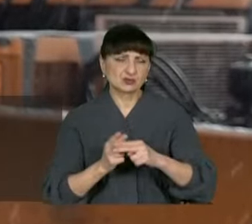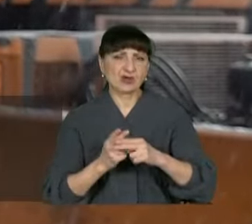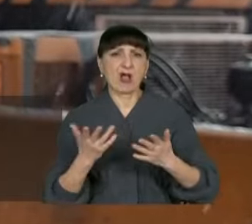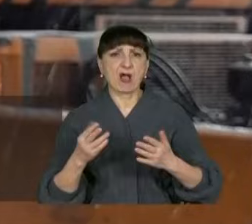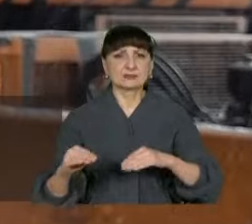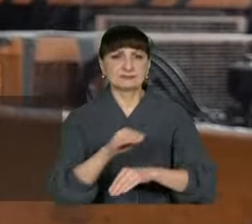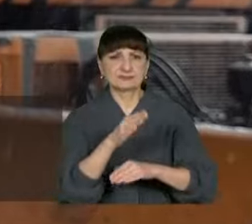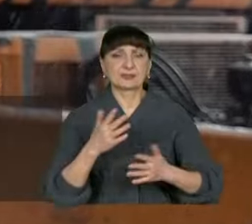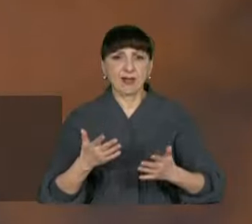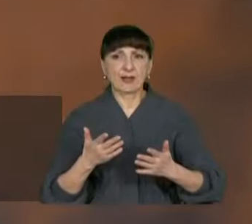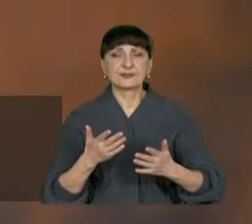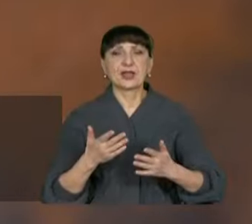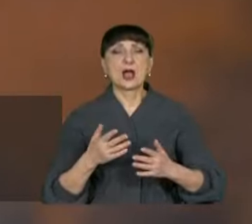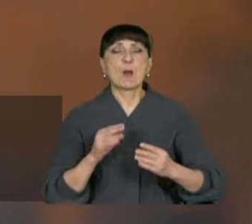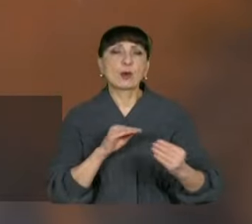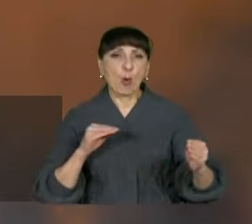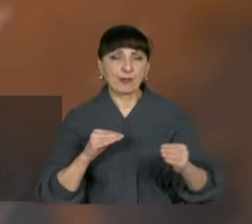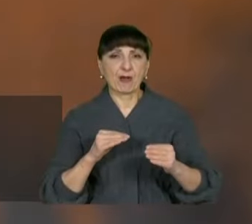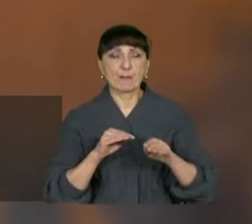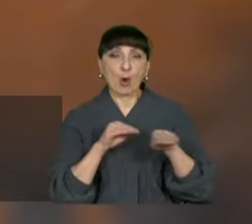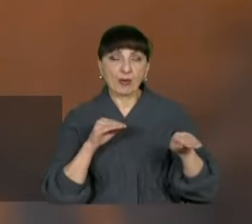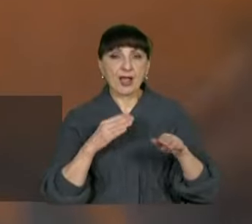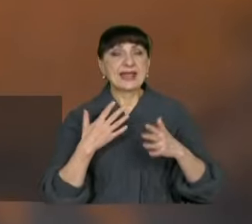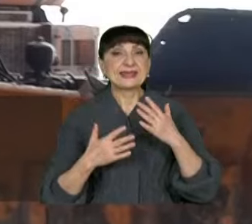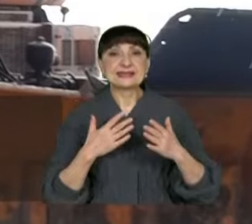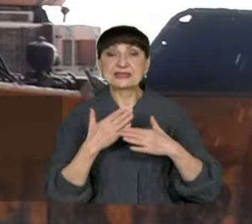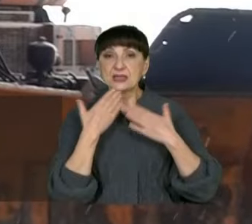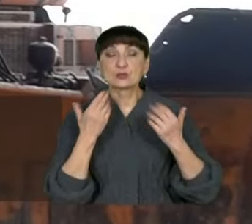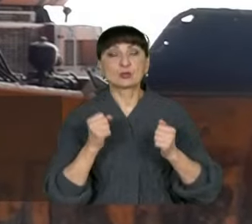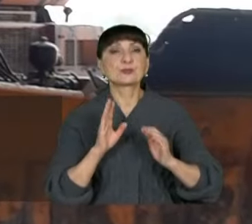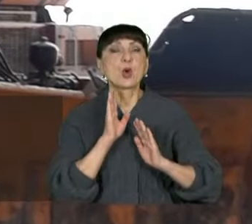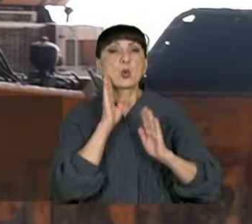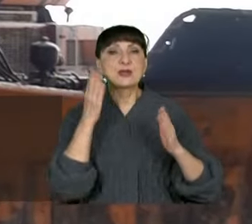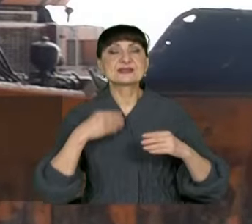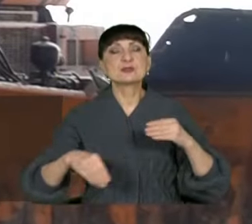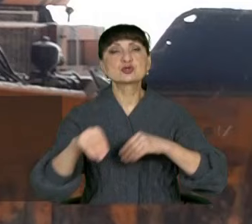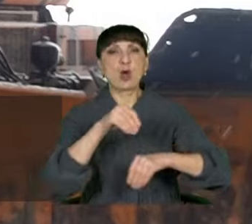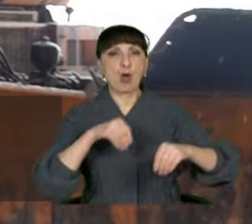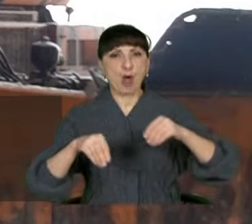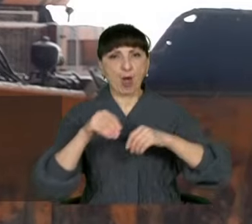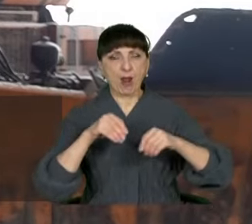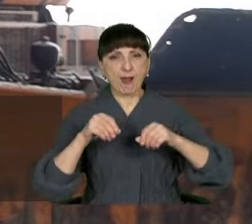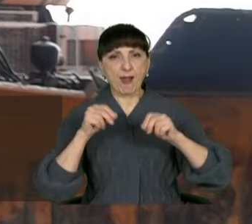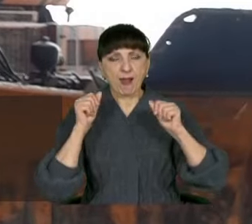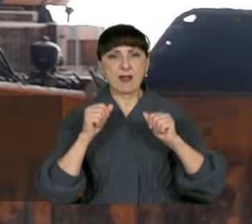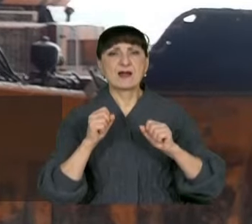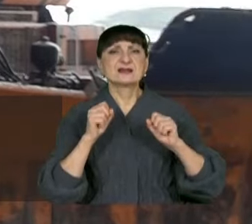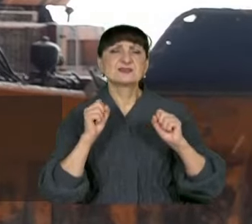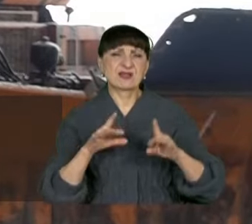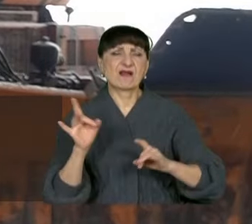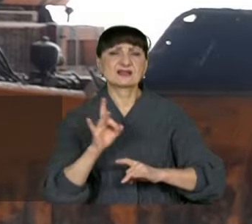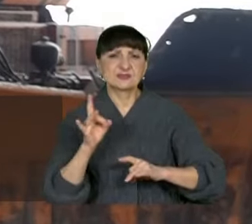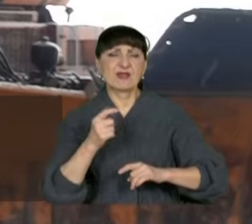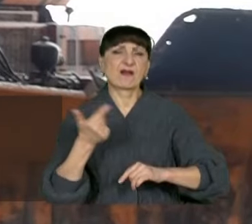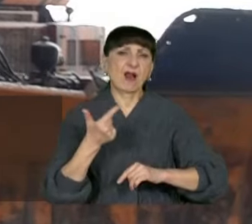очень много. Пробки создают. Сперва улицы просыпаем солью. Ну, там определенный грамм есть, на какой улице